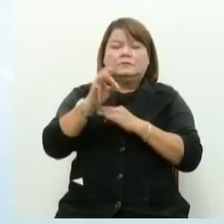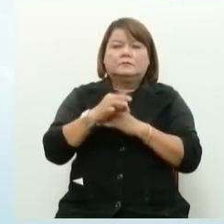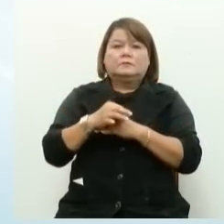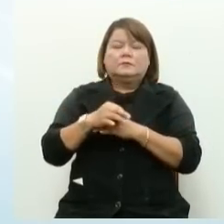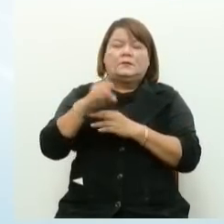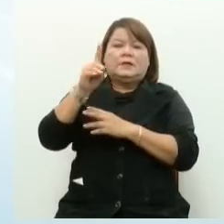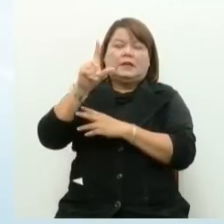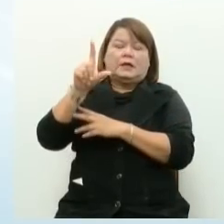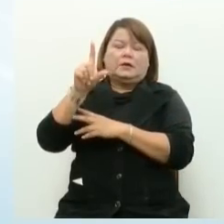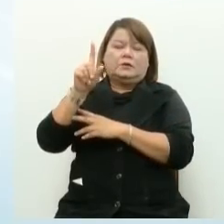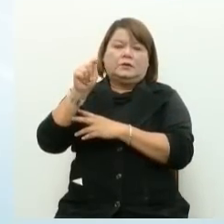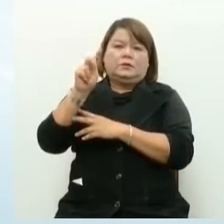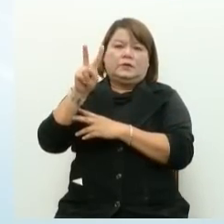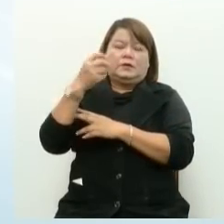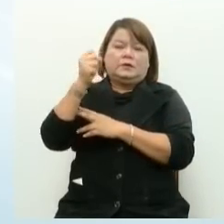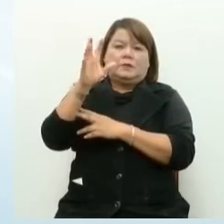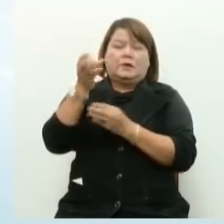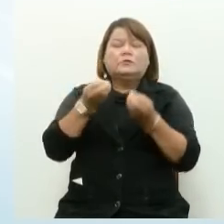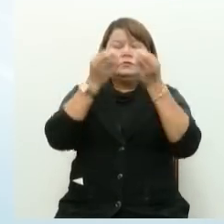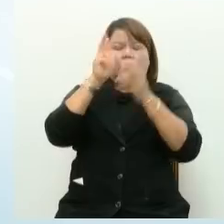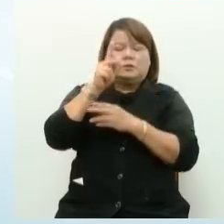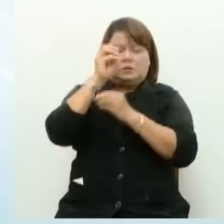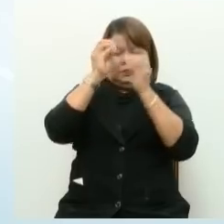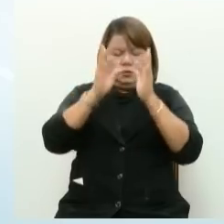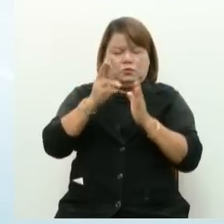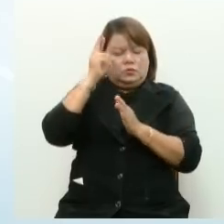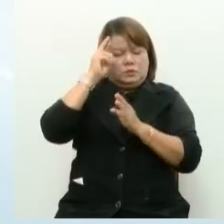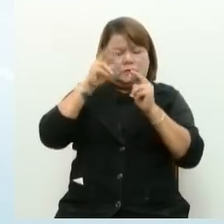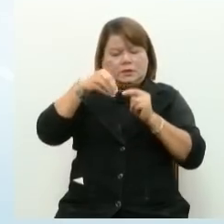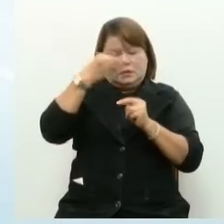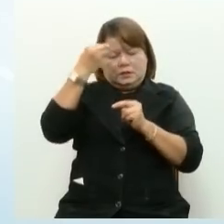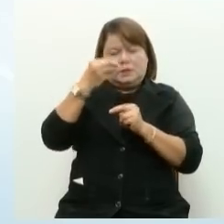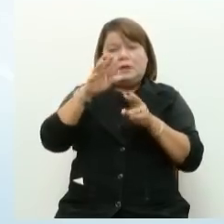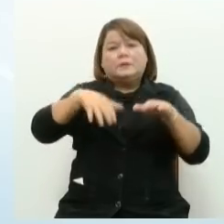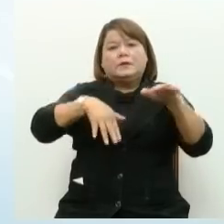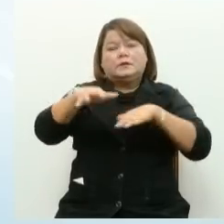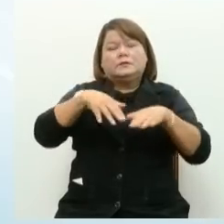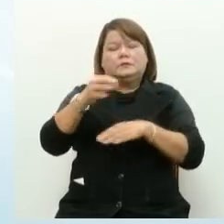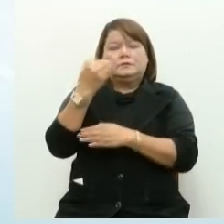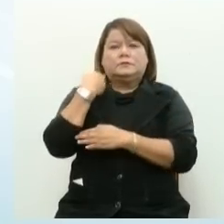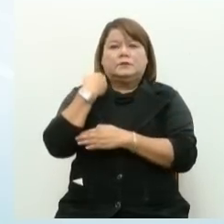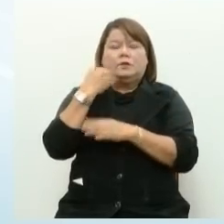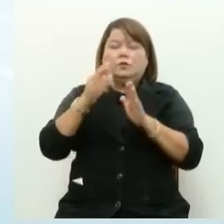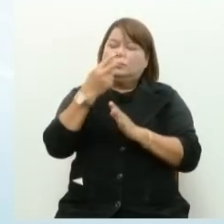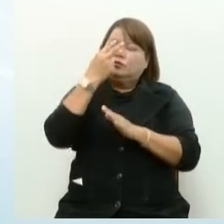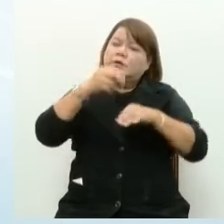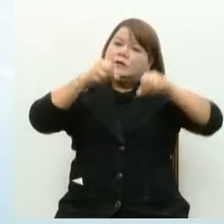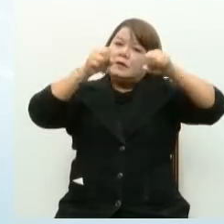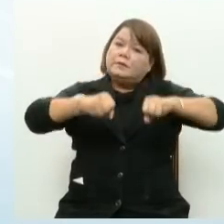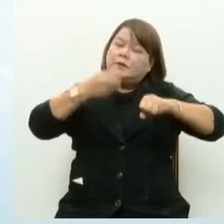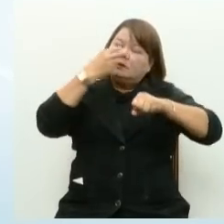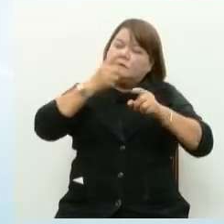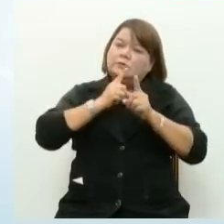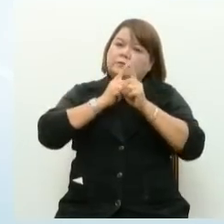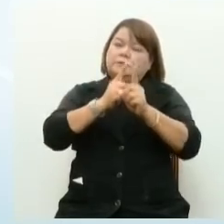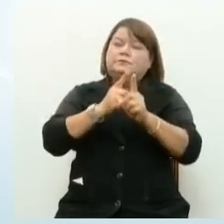ช่อง DLTV 15เพื่อส่งตรงข้อมูลถึงครูนักเรียนและประชาชนนะคะนอกจากนั้นท่านผู้ชมยังสามารถที่จะติดตามรับชมร